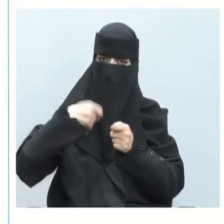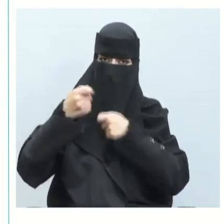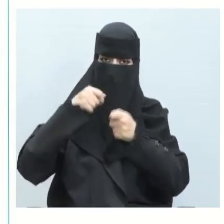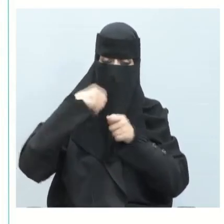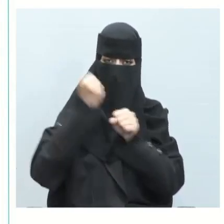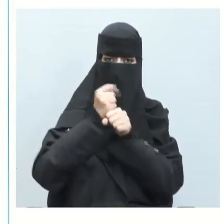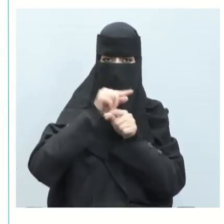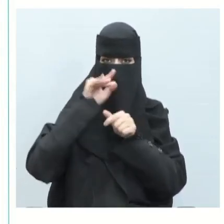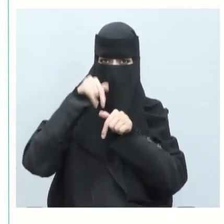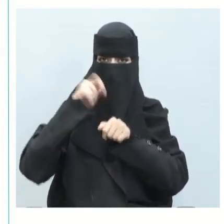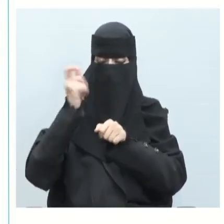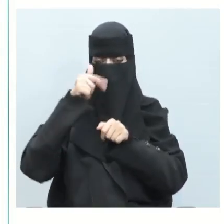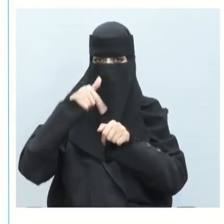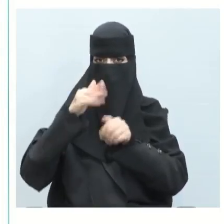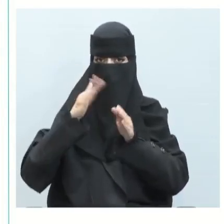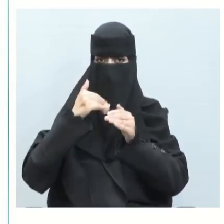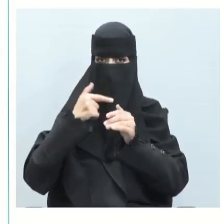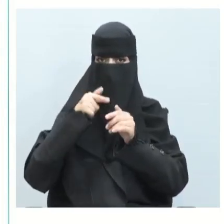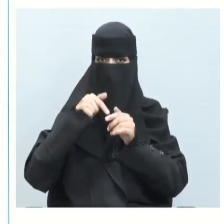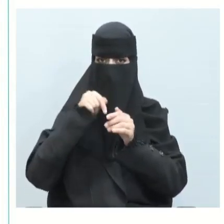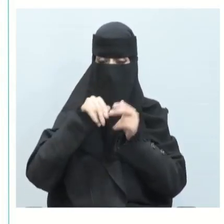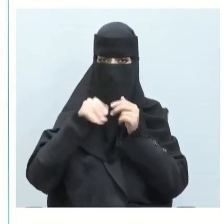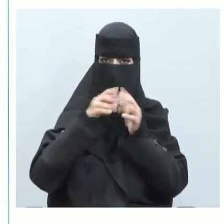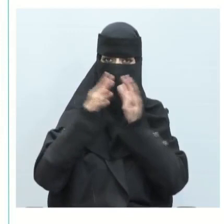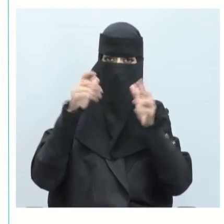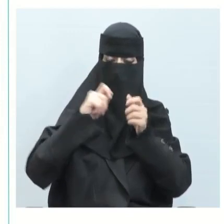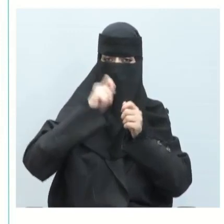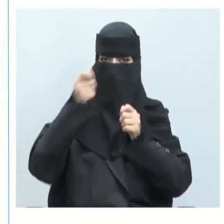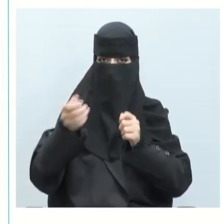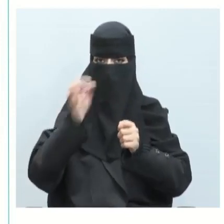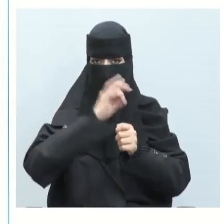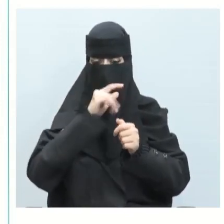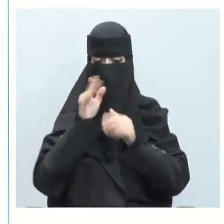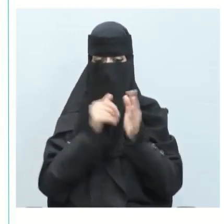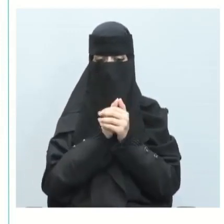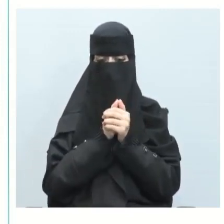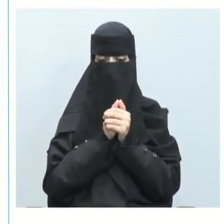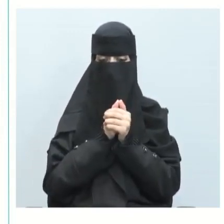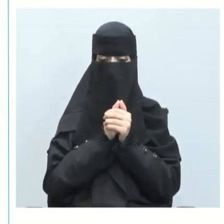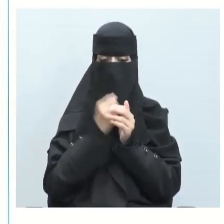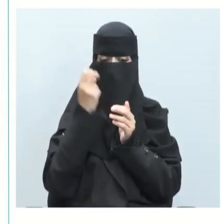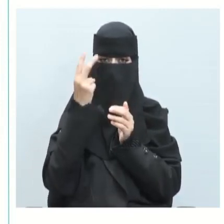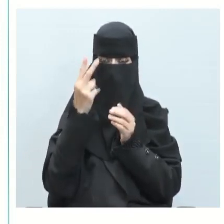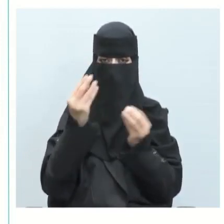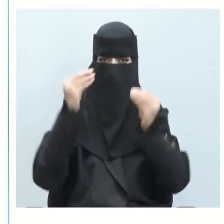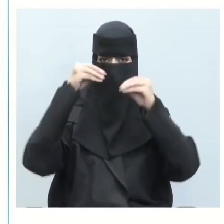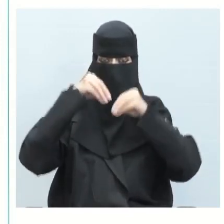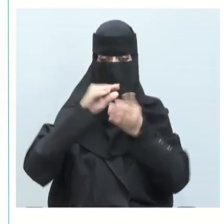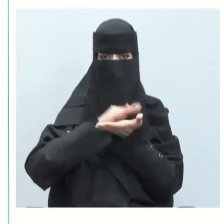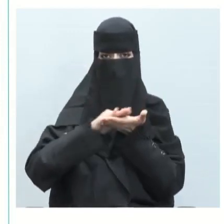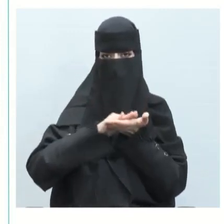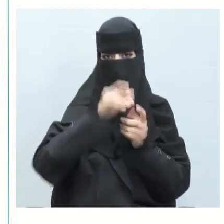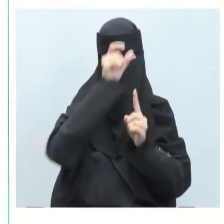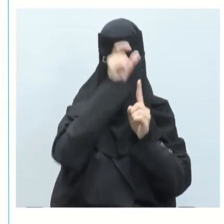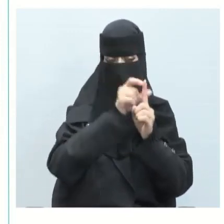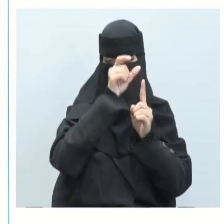يشتغلون وبالتالي هي فرصه من خلال تعظيم الايراد ان نعوض هذه التكاليف ايضا قد يكون زياده لقاعده العملاء